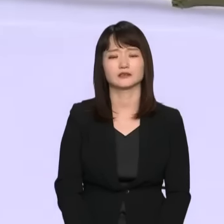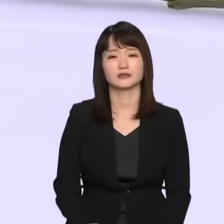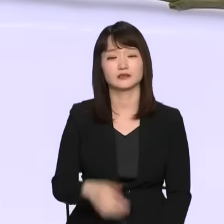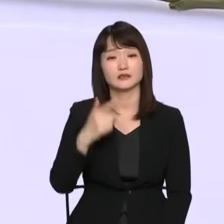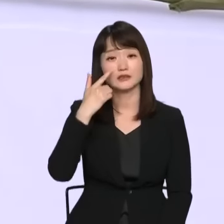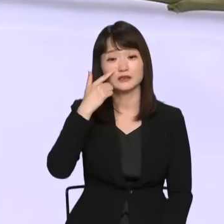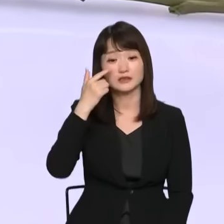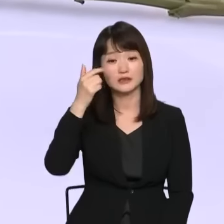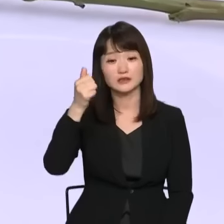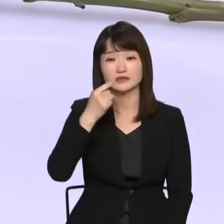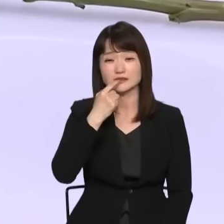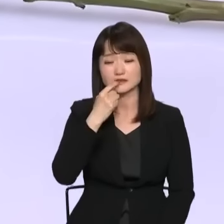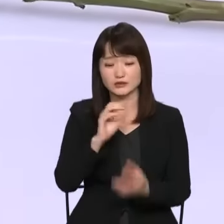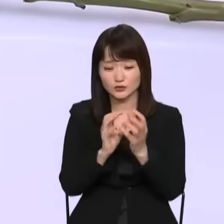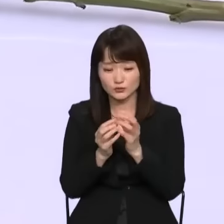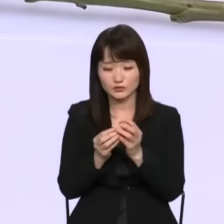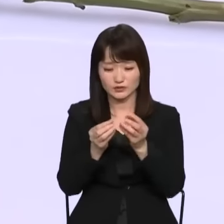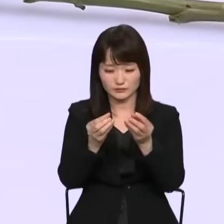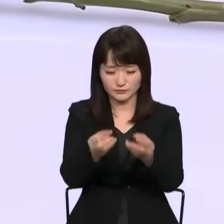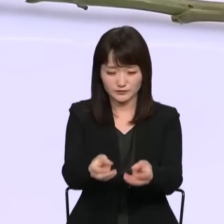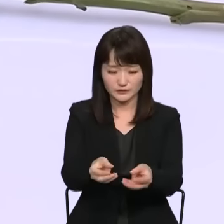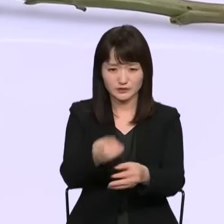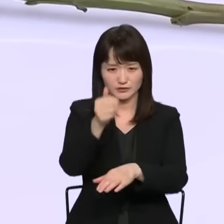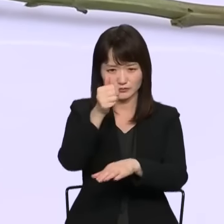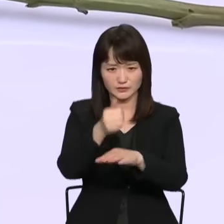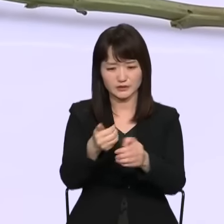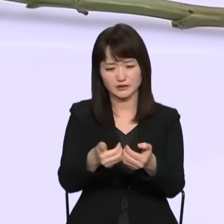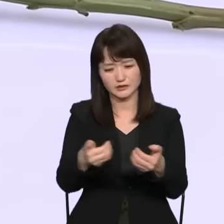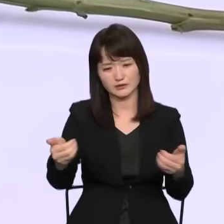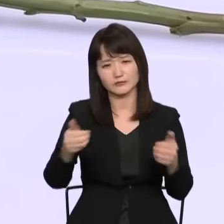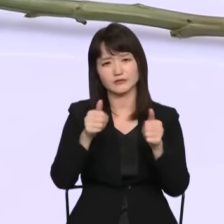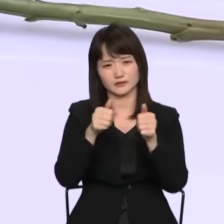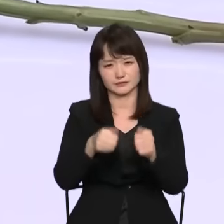아버지는 흰 국화를 놓으면서 마지막 작별 인사를 합니다.